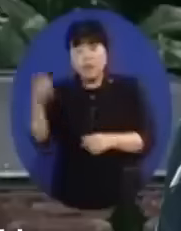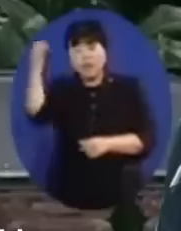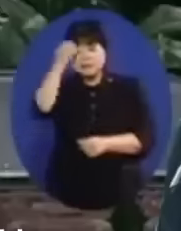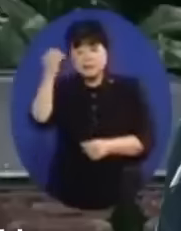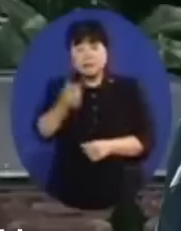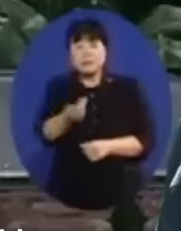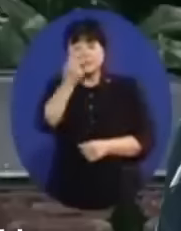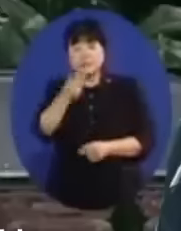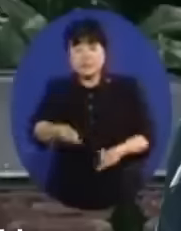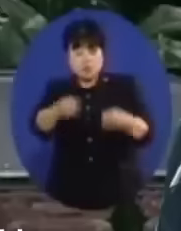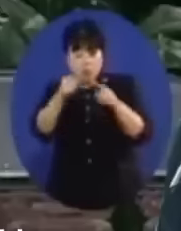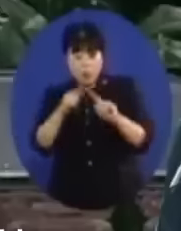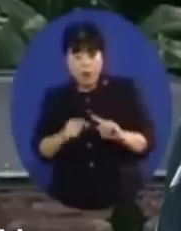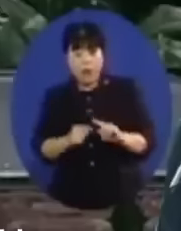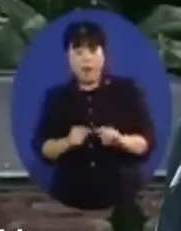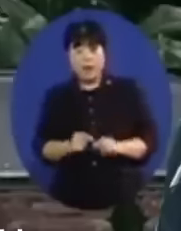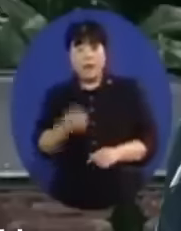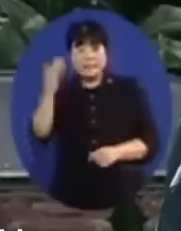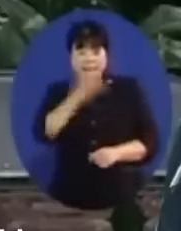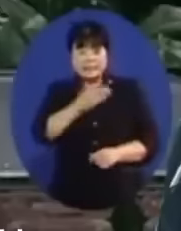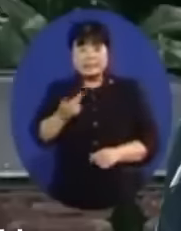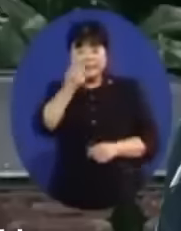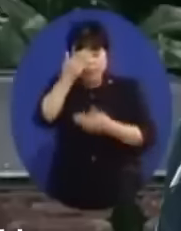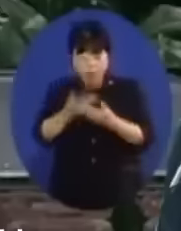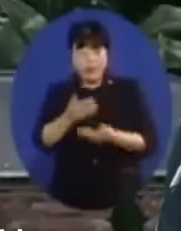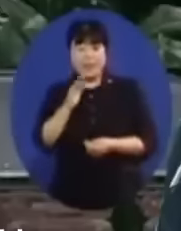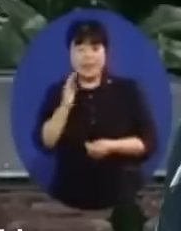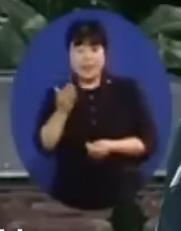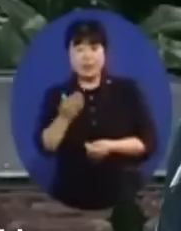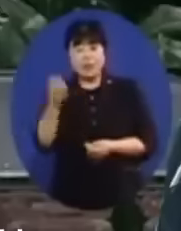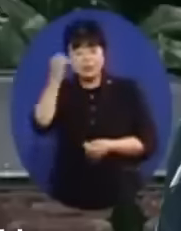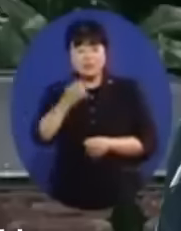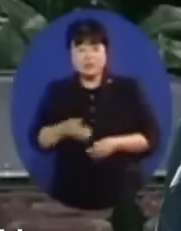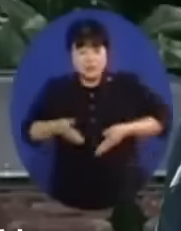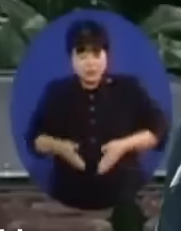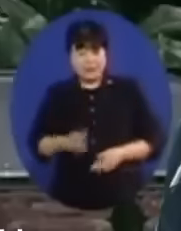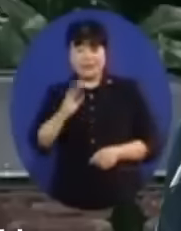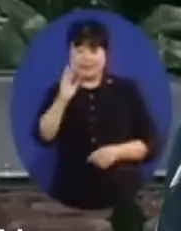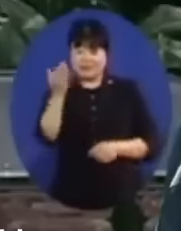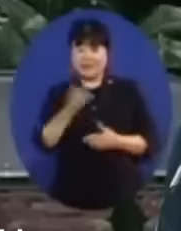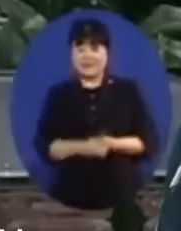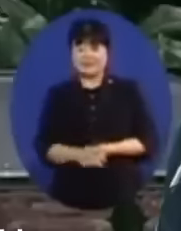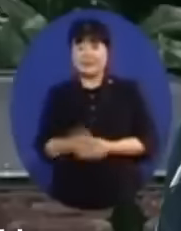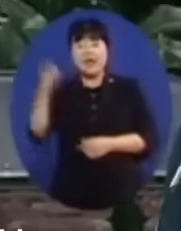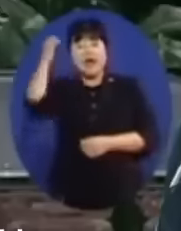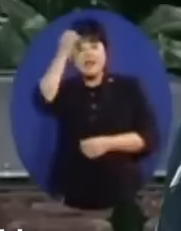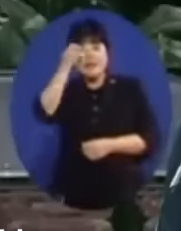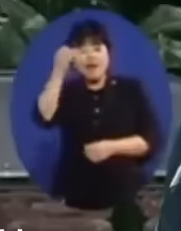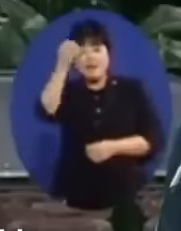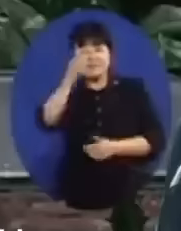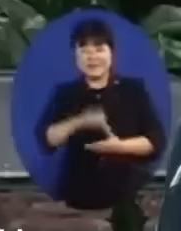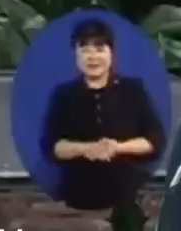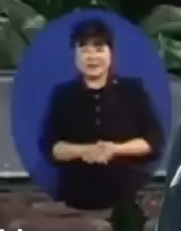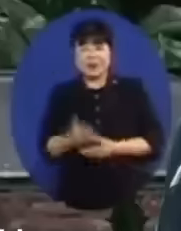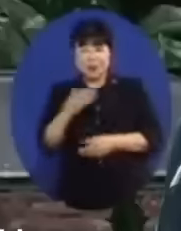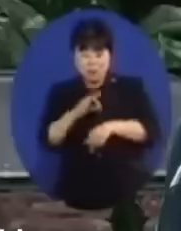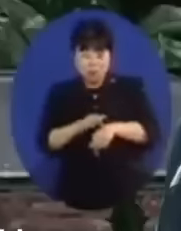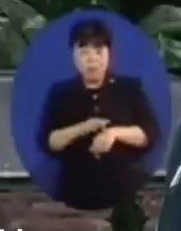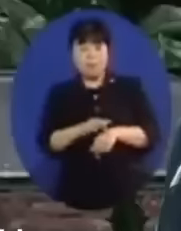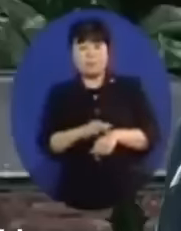성령의 생명이 들어와서 신령한 생명을 얻게 되는 것입니다. 성령으로 난 것은 영이 되는 것입니다.